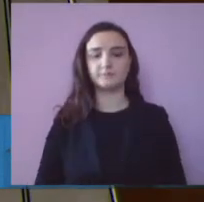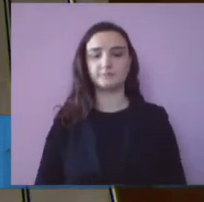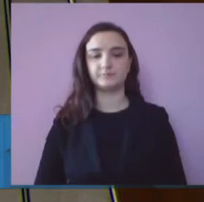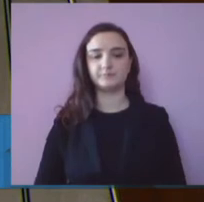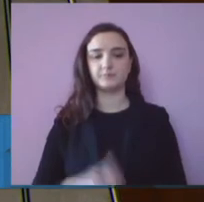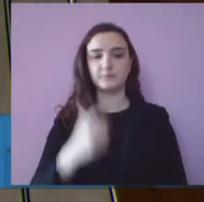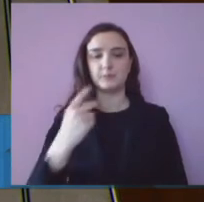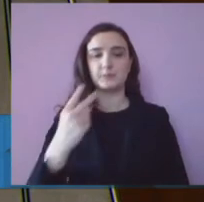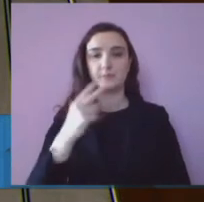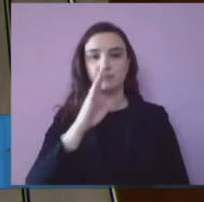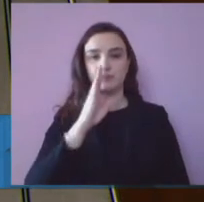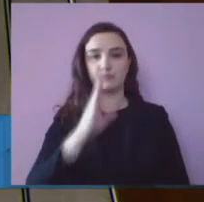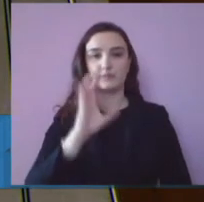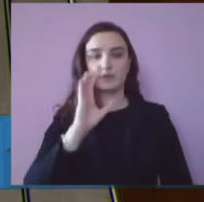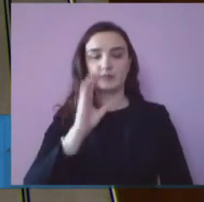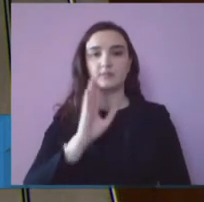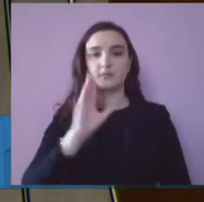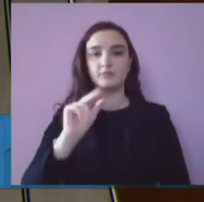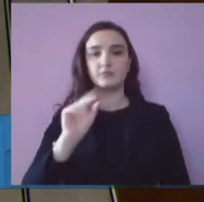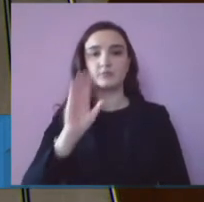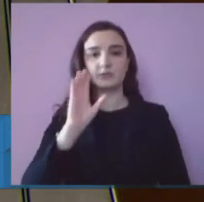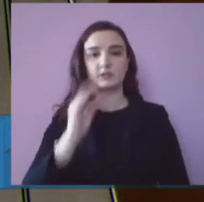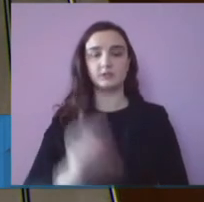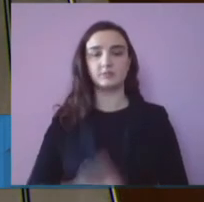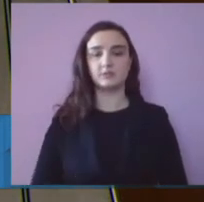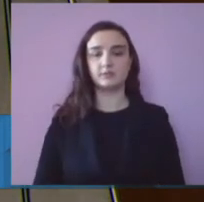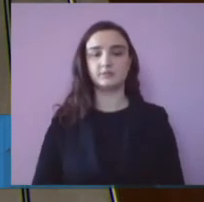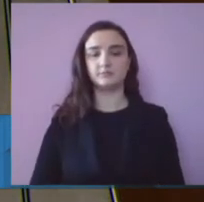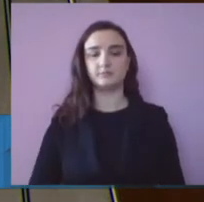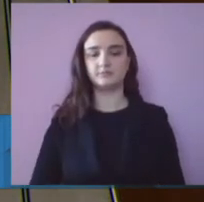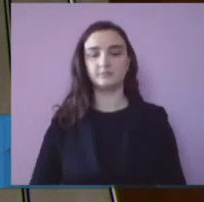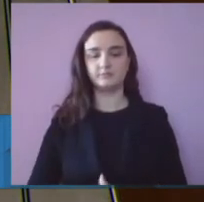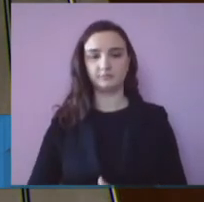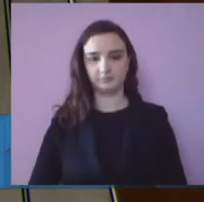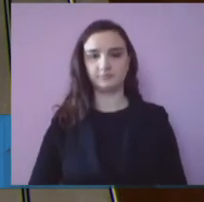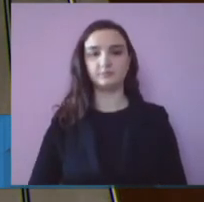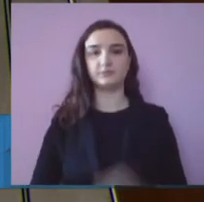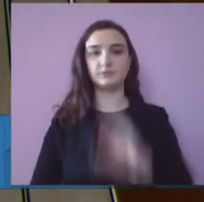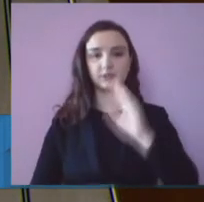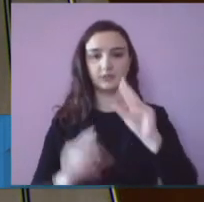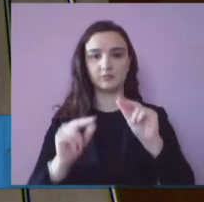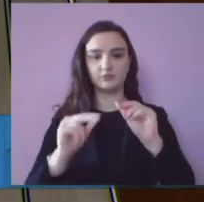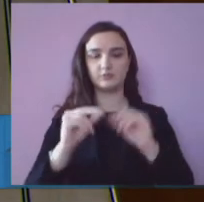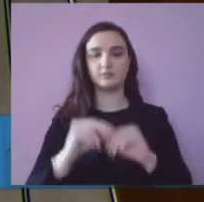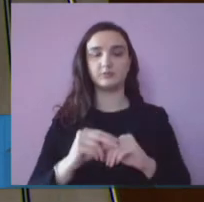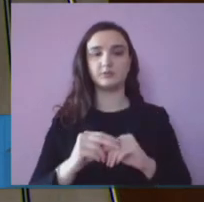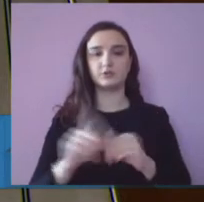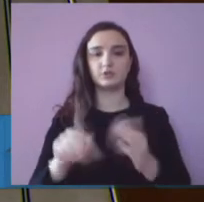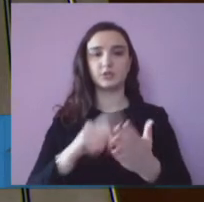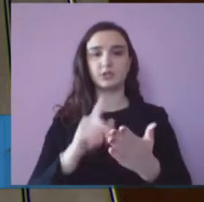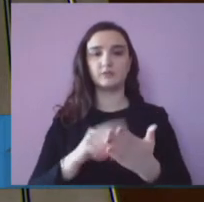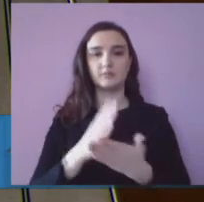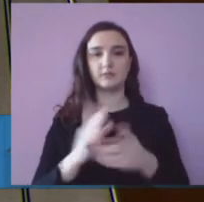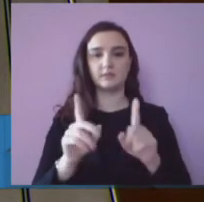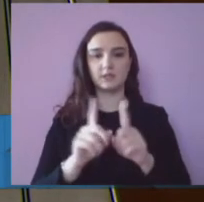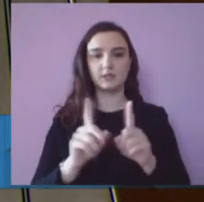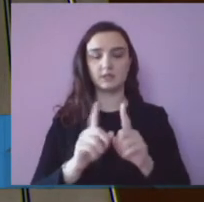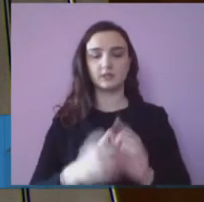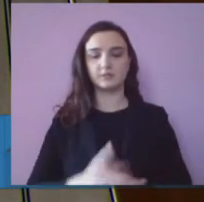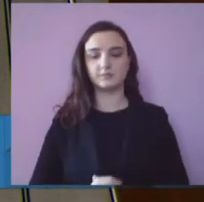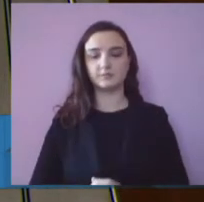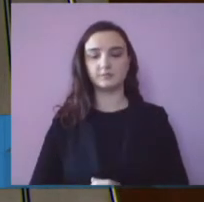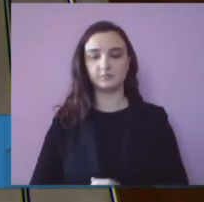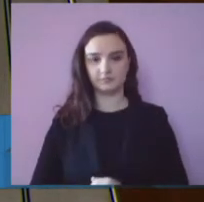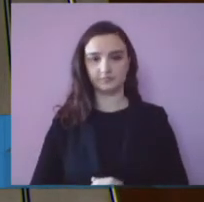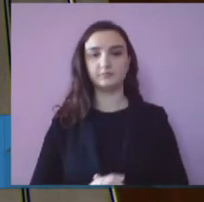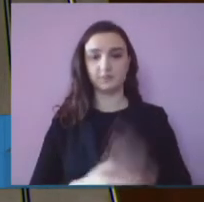პირდაპირ ეთერში დილამშვიდობისა გისმენთ. დილამშვიდობის. შეკითხვა მაქვს ასეთი. დიახ. გესმით ხო ჩემ?